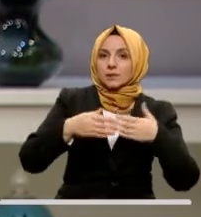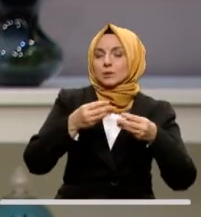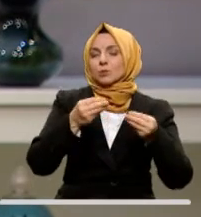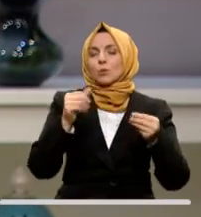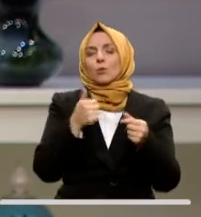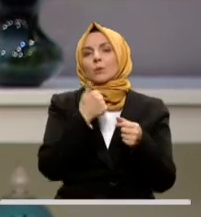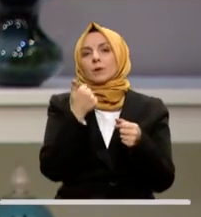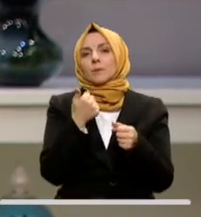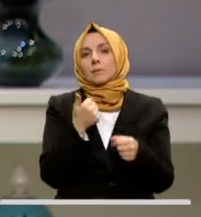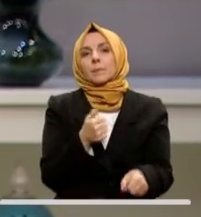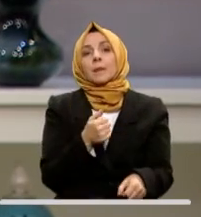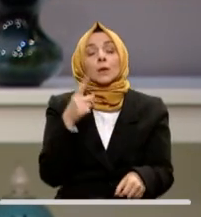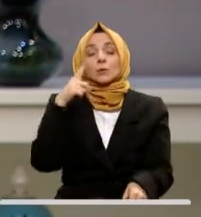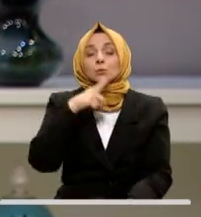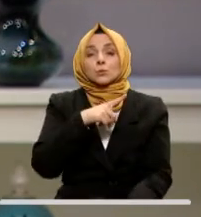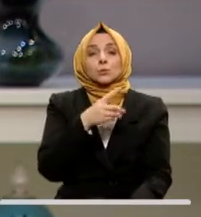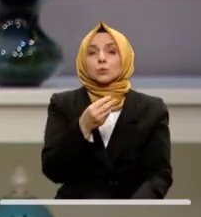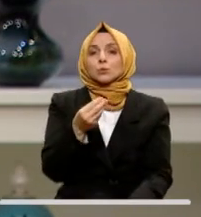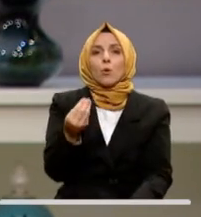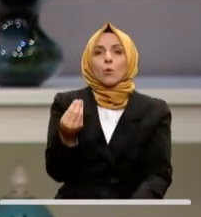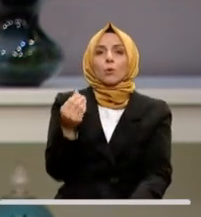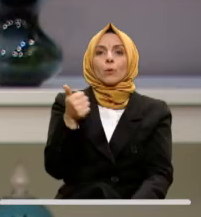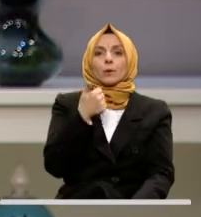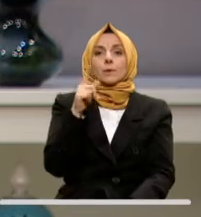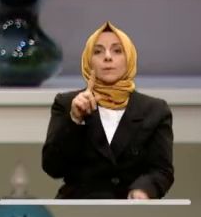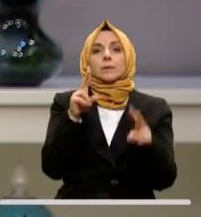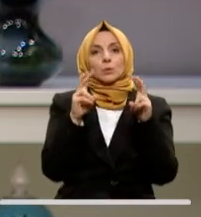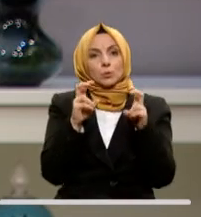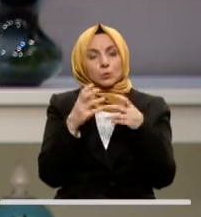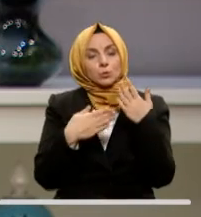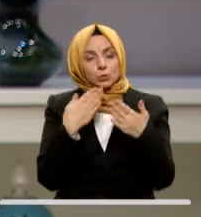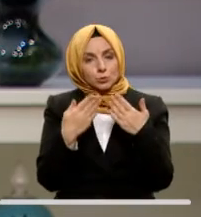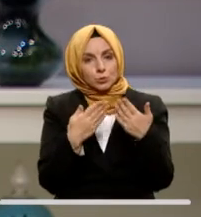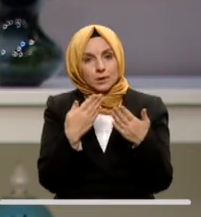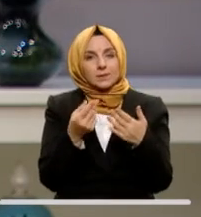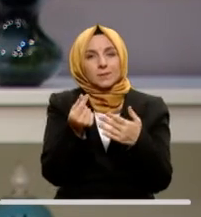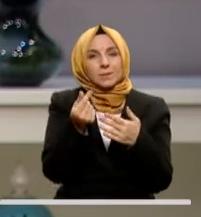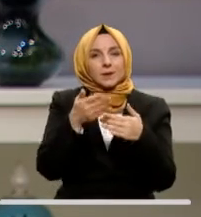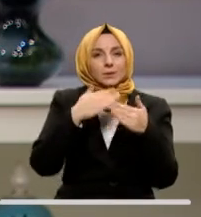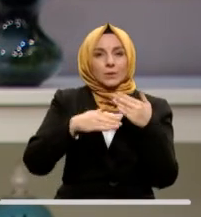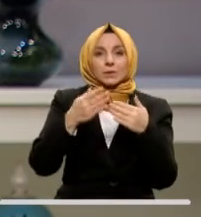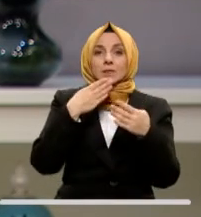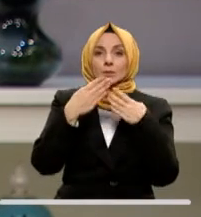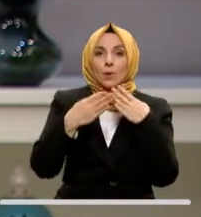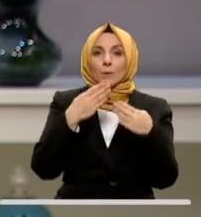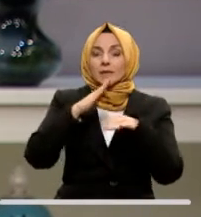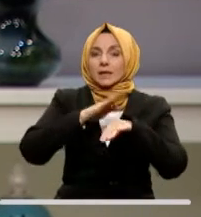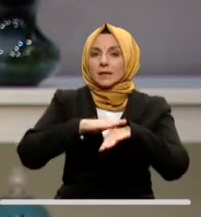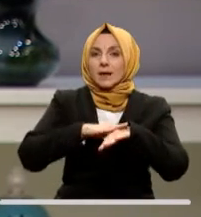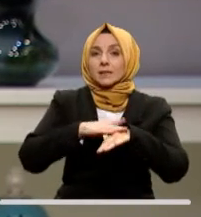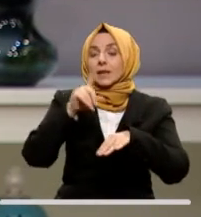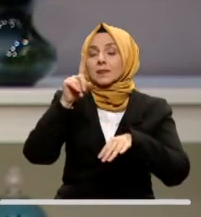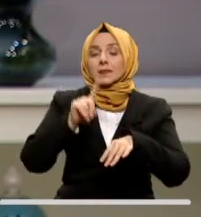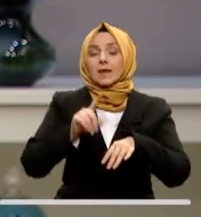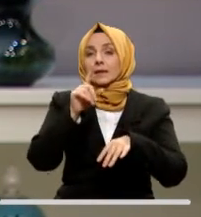gerçekten çok kıymetli Çünkü öyle bir konu konuşacağız ki siz de zikrettiğimiz biraz önce sohbet ederken tek kaynağı insan